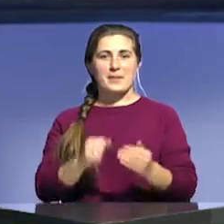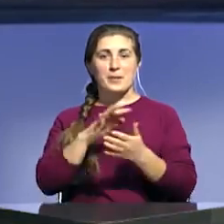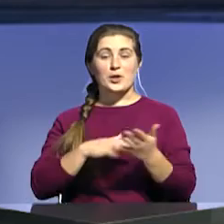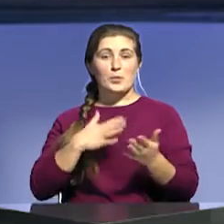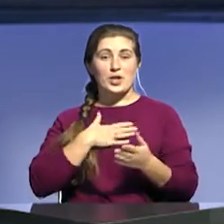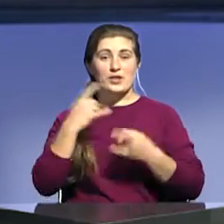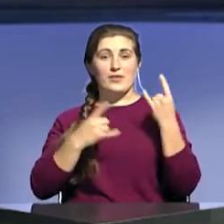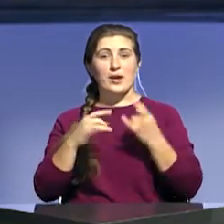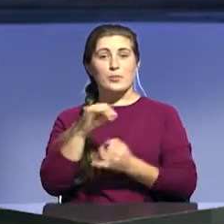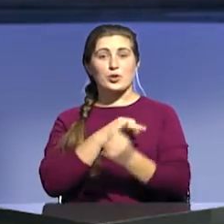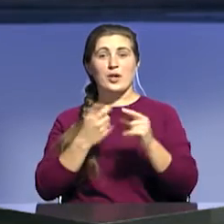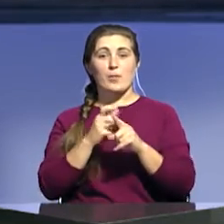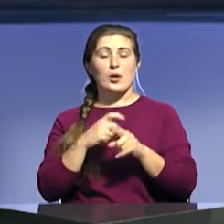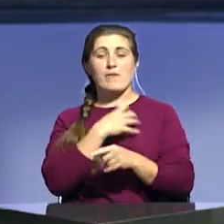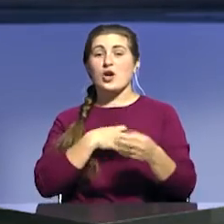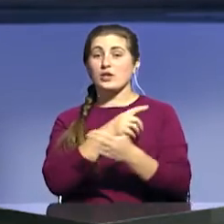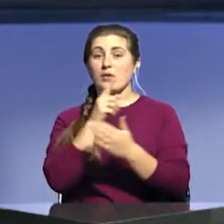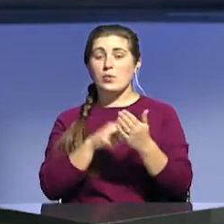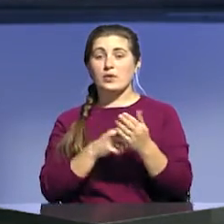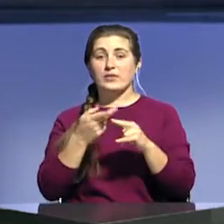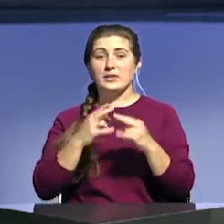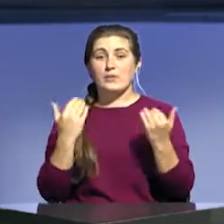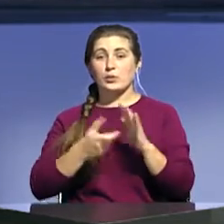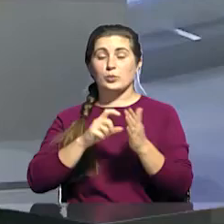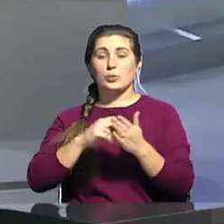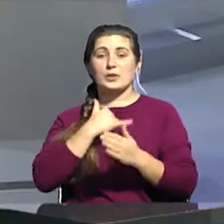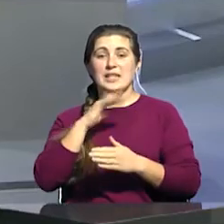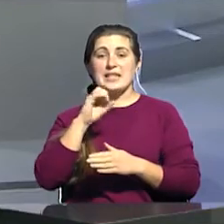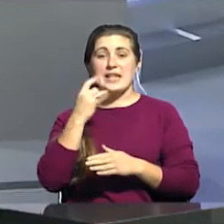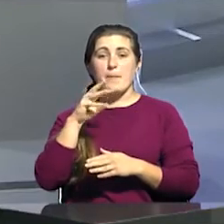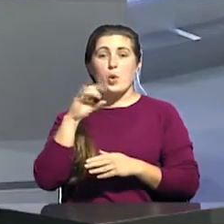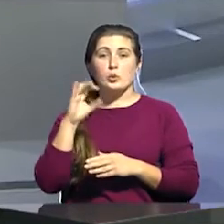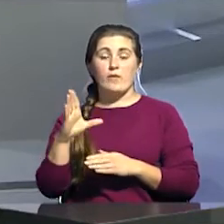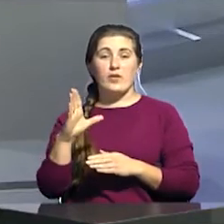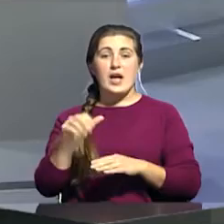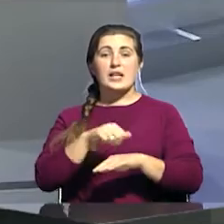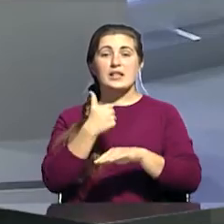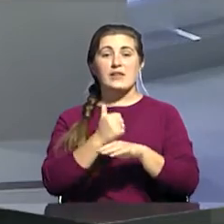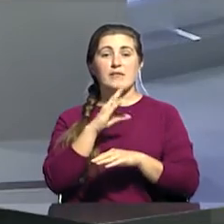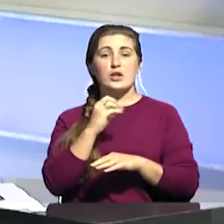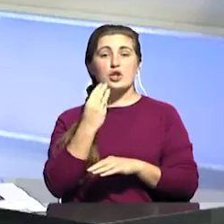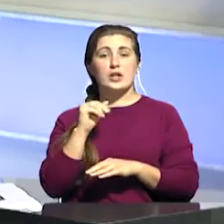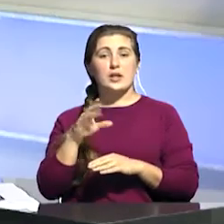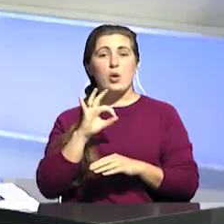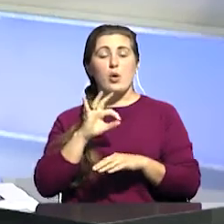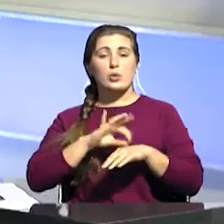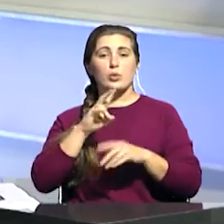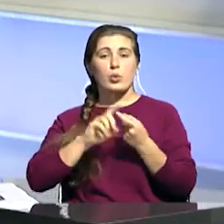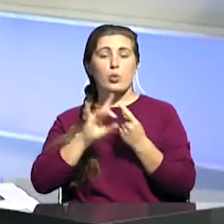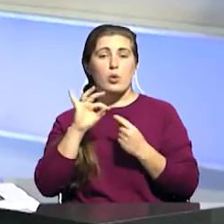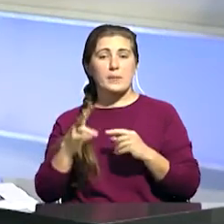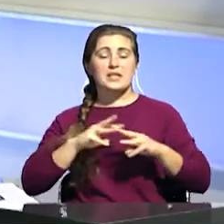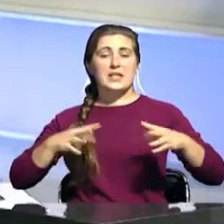Продолжаем наш эфир. Традиционно обсуждаем наиболее важные вопросы. Сегодня в студии у нас Сергей Морозов, главный внештатный онколог Министерства